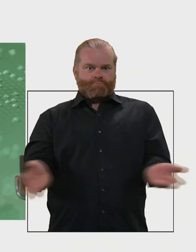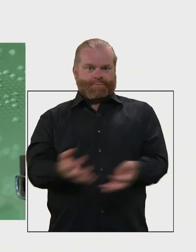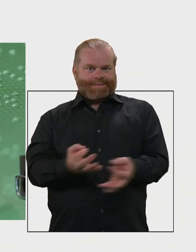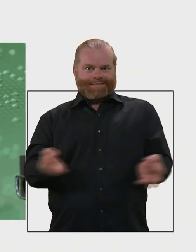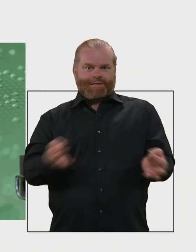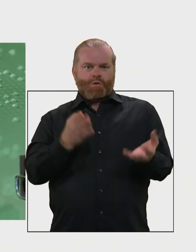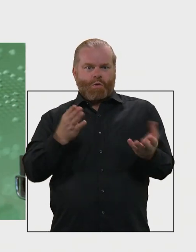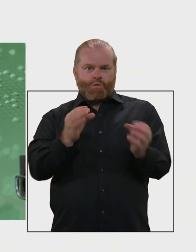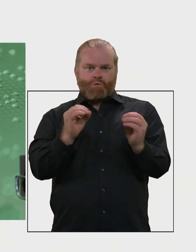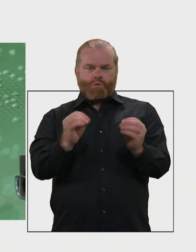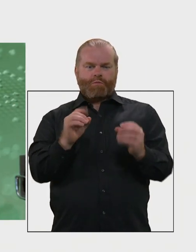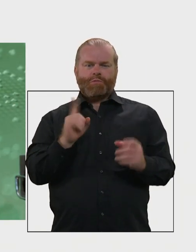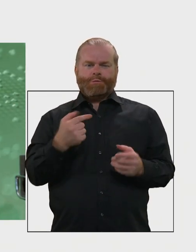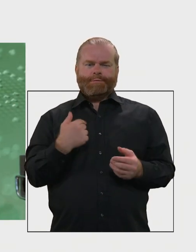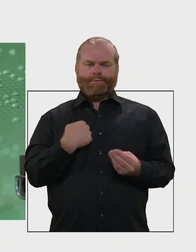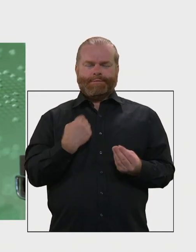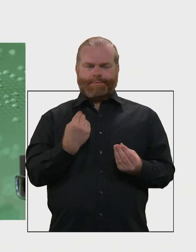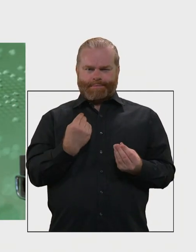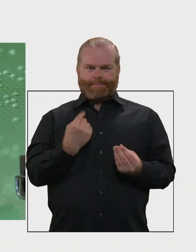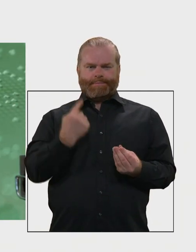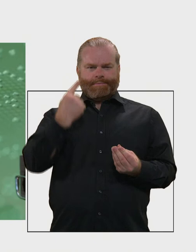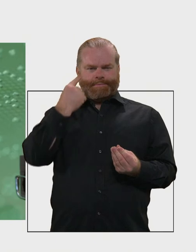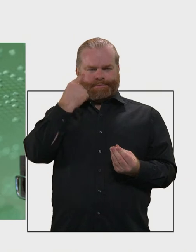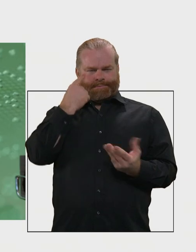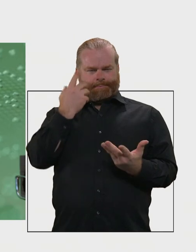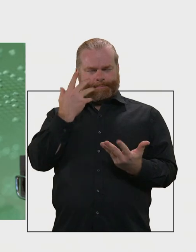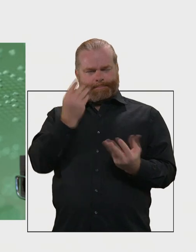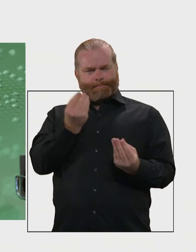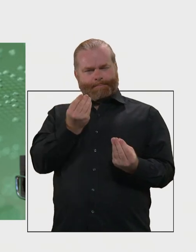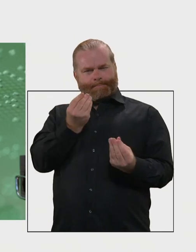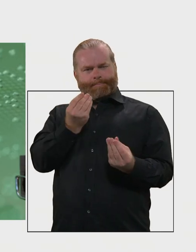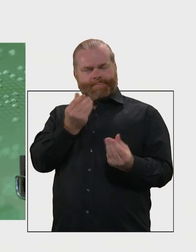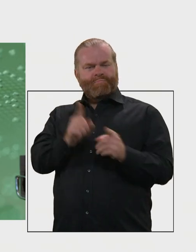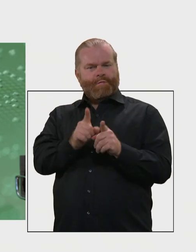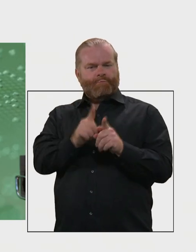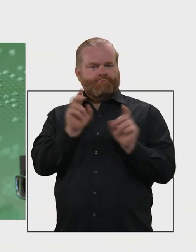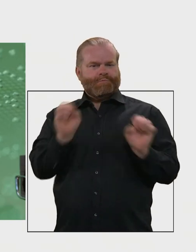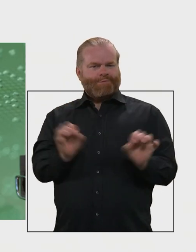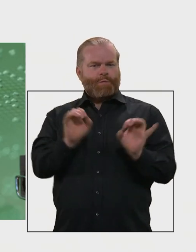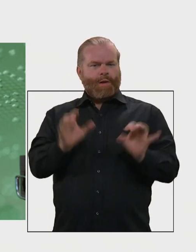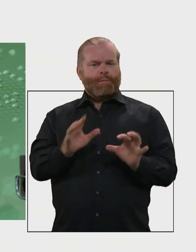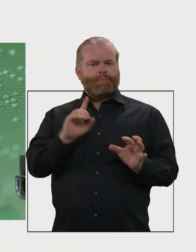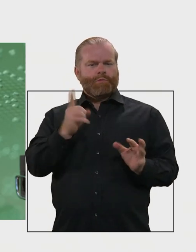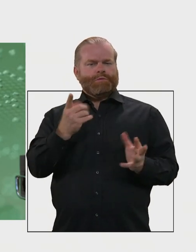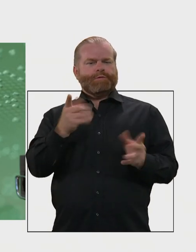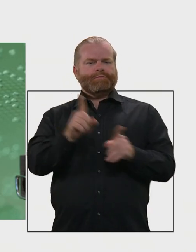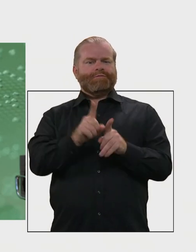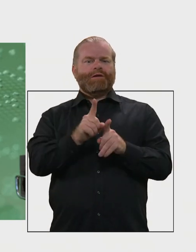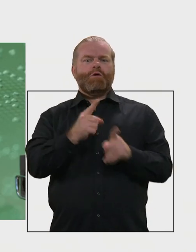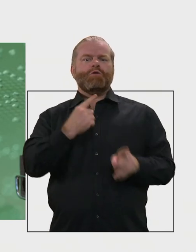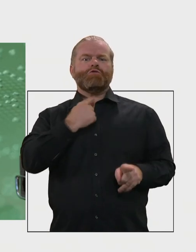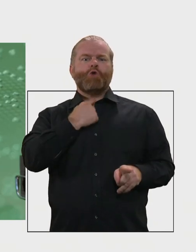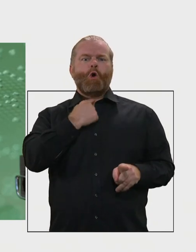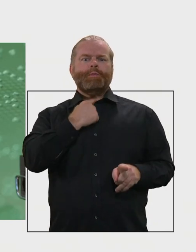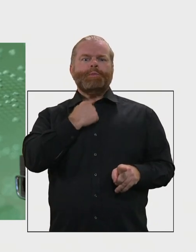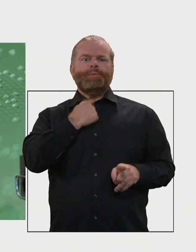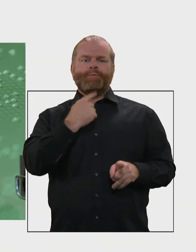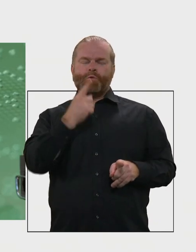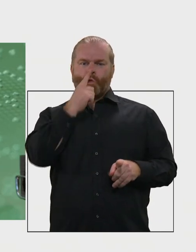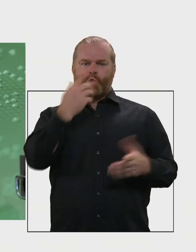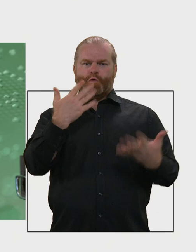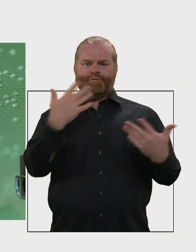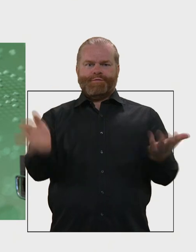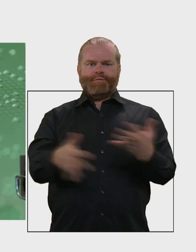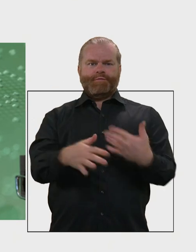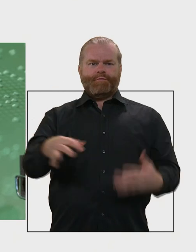bisschen magisch, muss man die Töne aus der Luft greifen. Wow. Aber es ist jetzt, ich meine, das ist ja auch ganz klar. Es